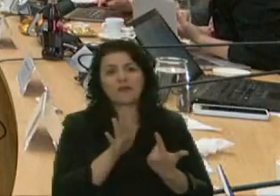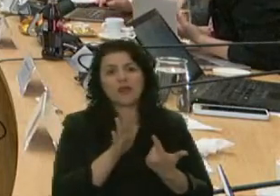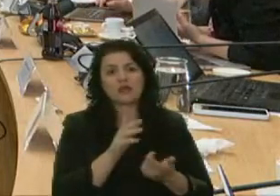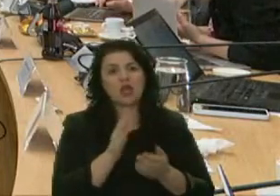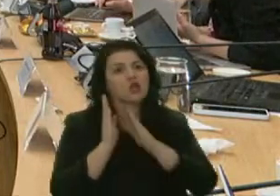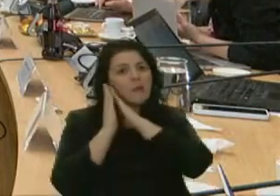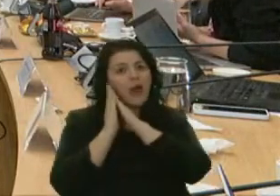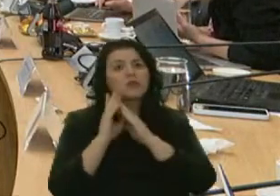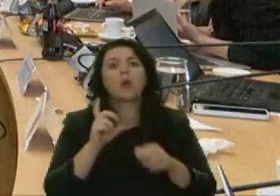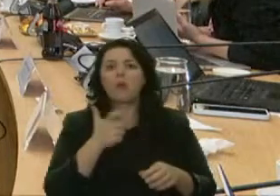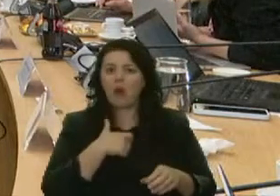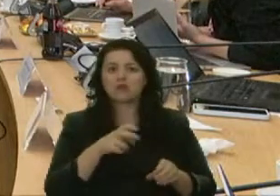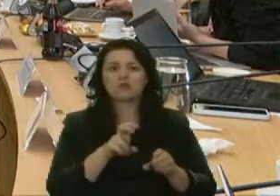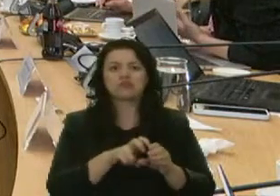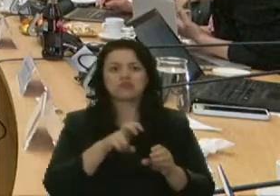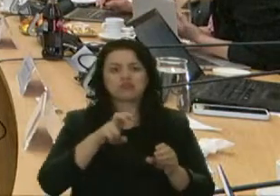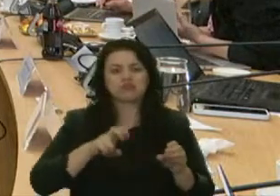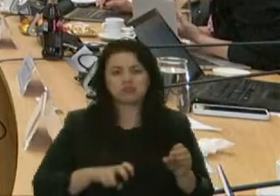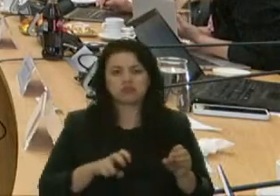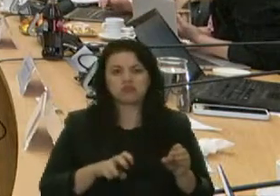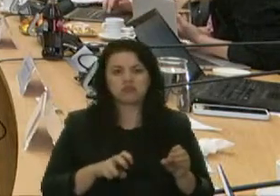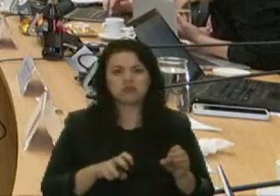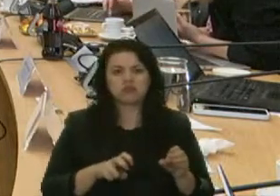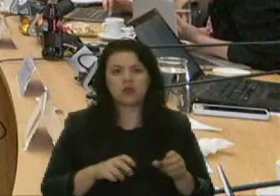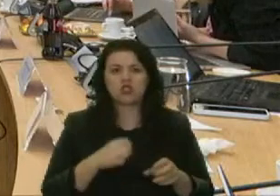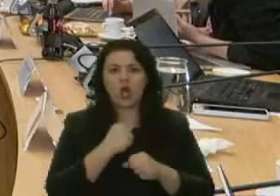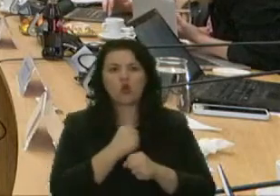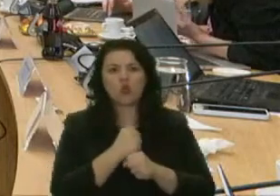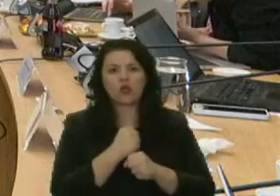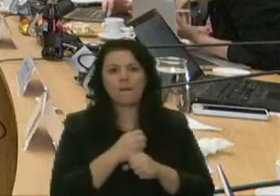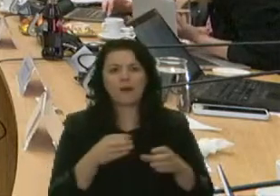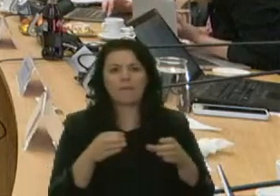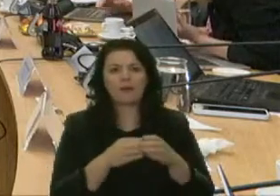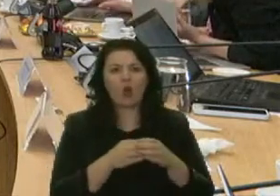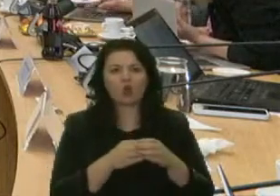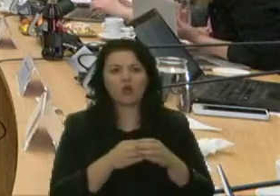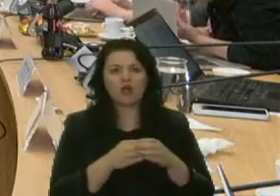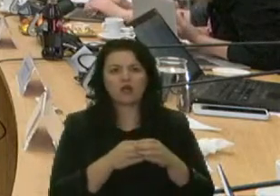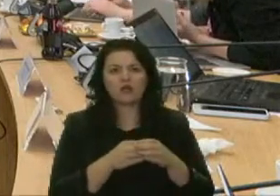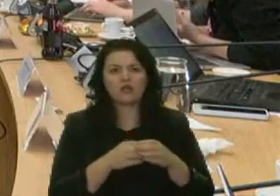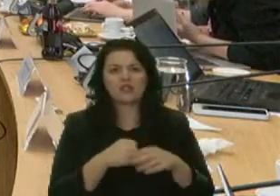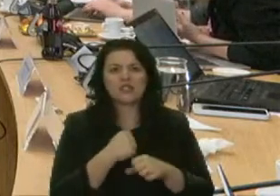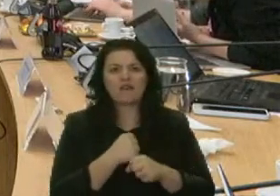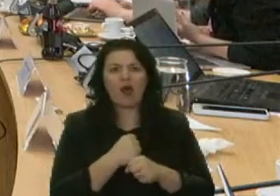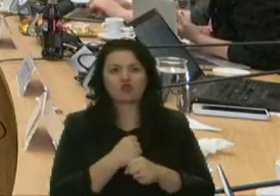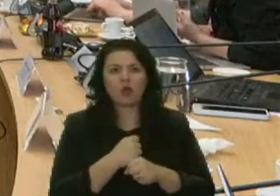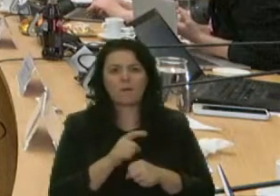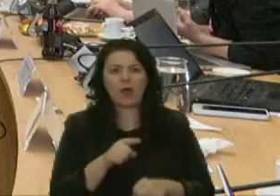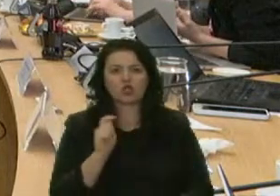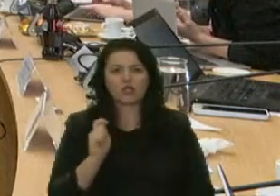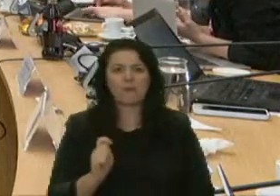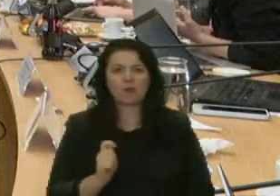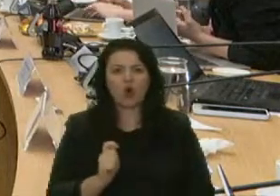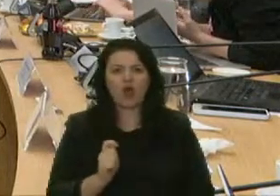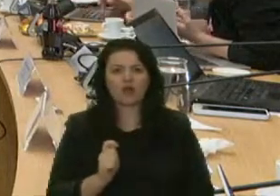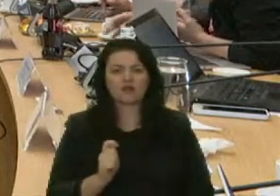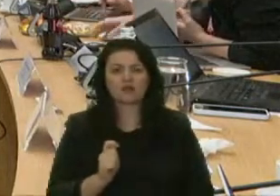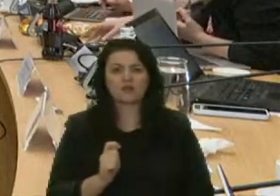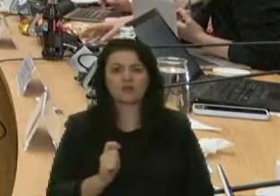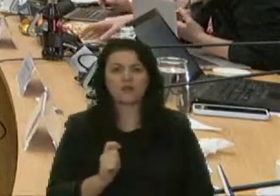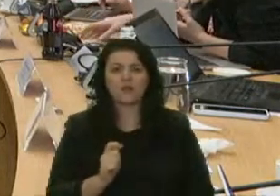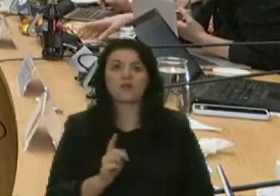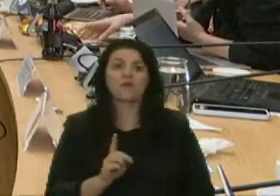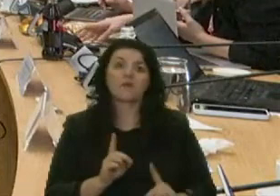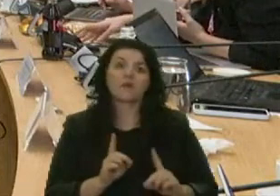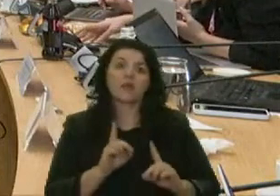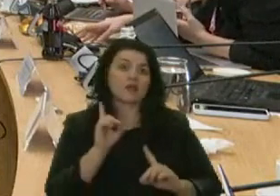dispus să retrag acest amendament ă și să lucrăm împreună să facem acest proiect dacă nu includ aș vrea